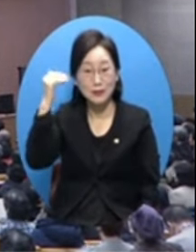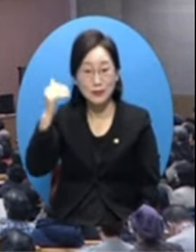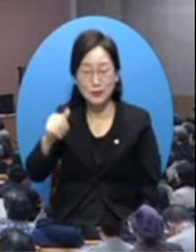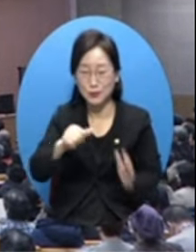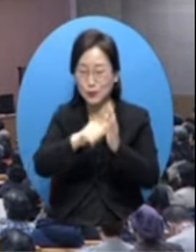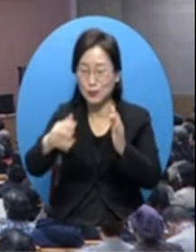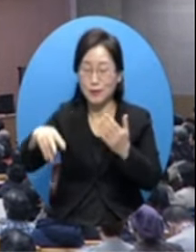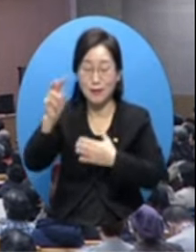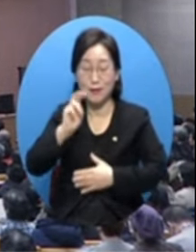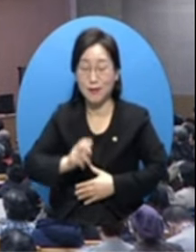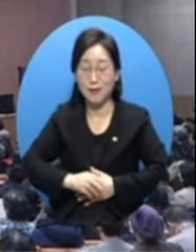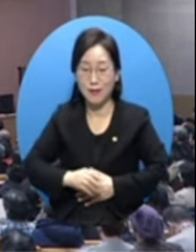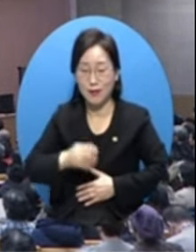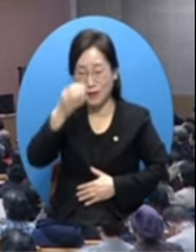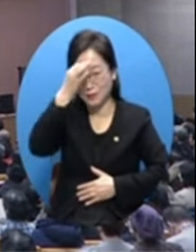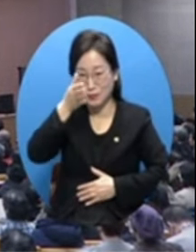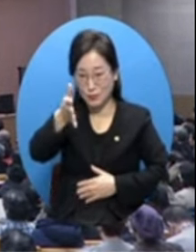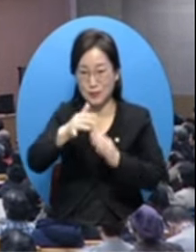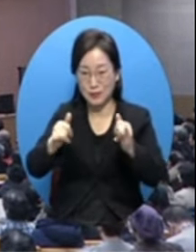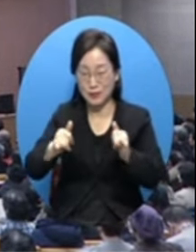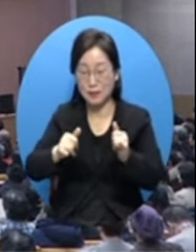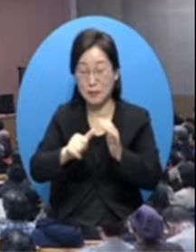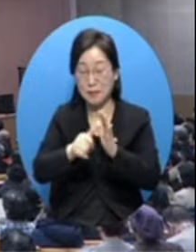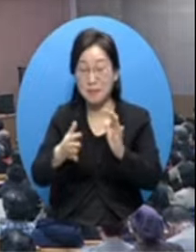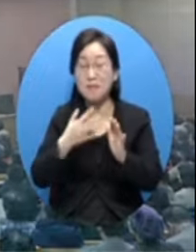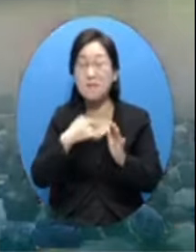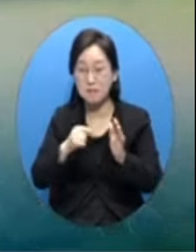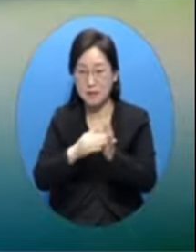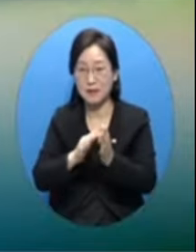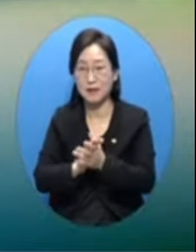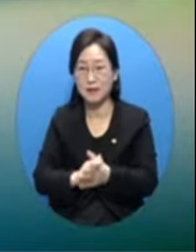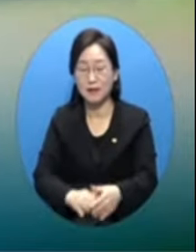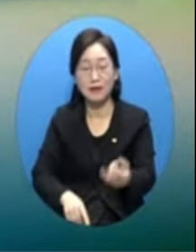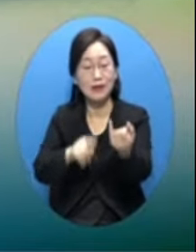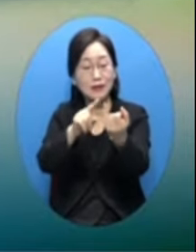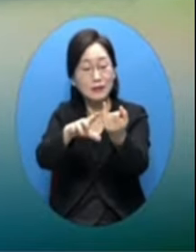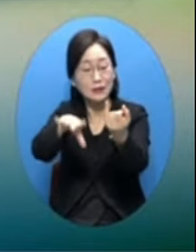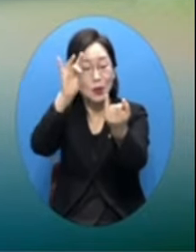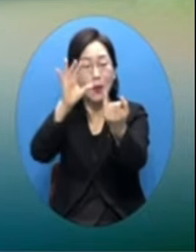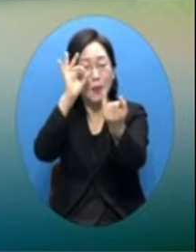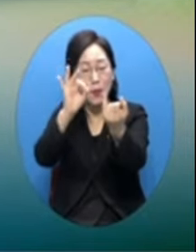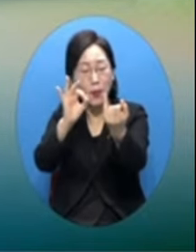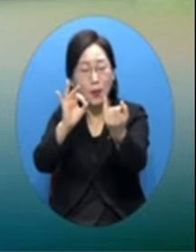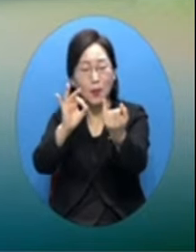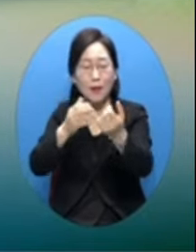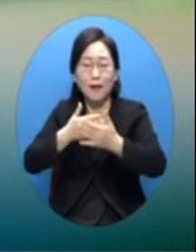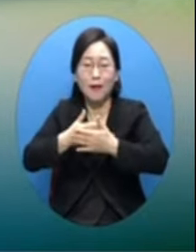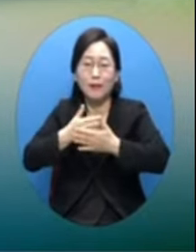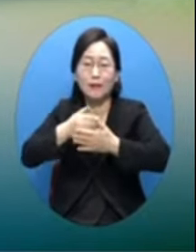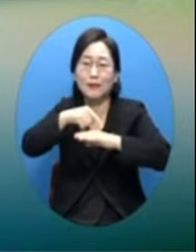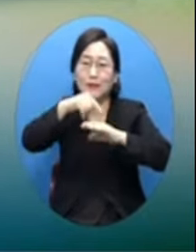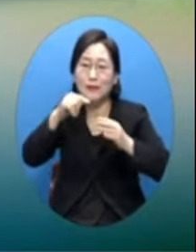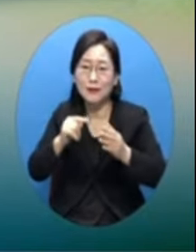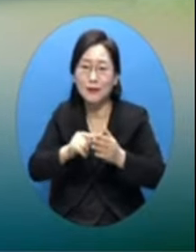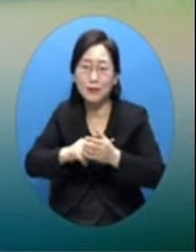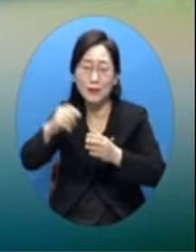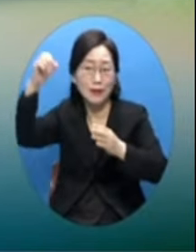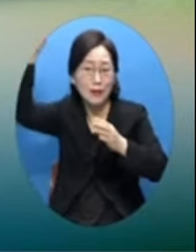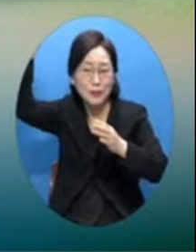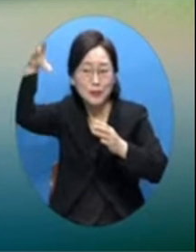사가들이이 노래를 많이 불렀는데요 그대를 처음 본 순간이요 설레는 내 마음에 빛을